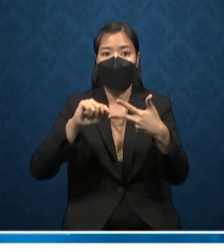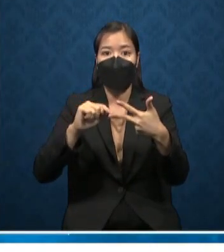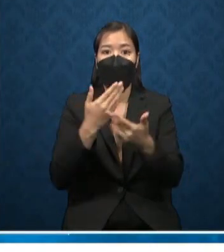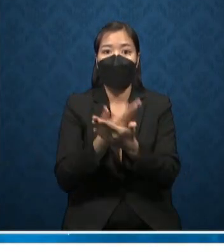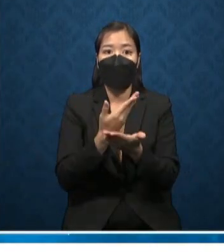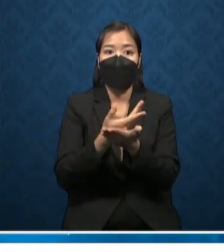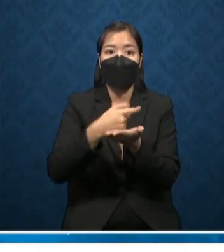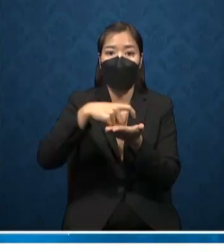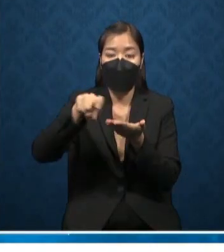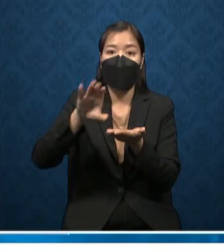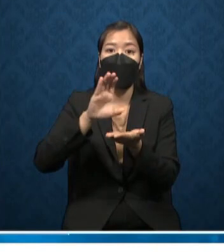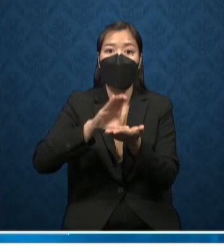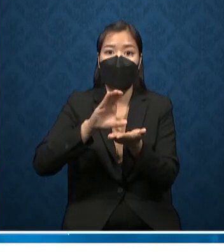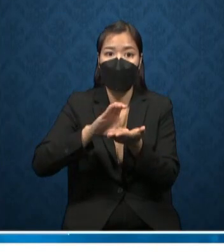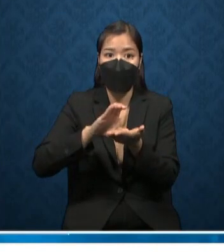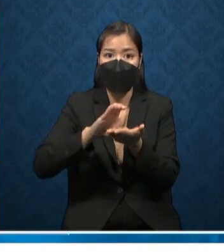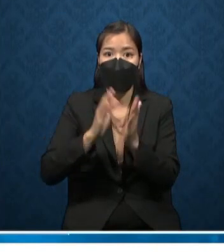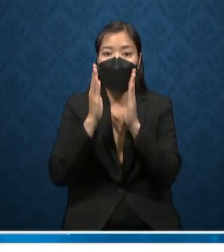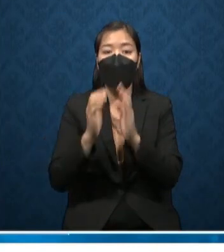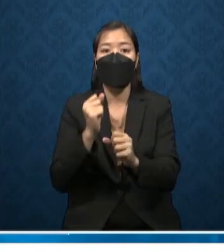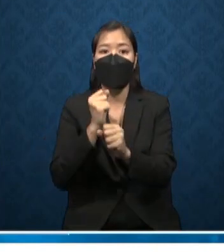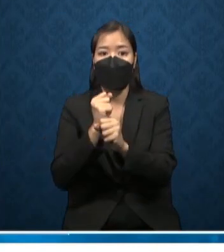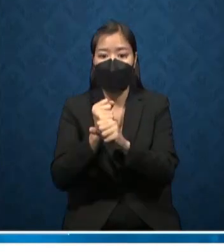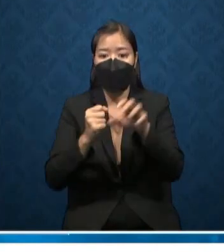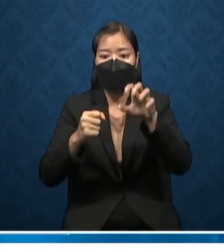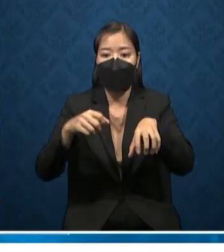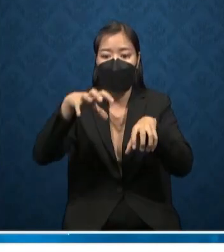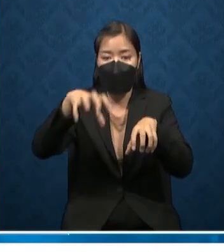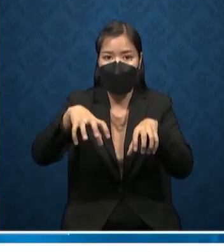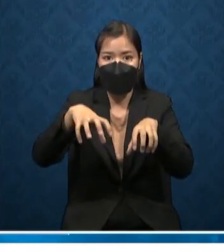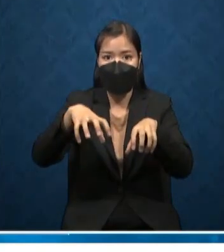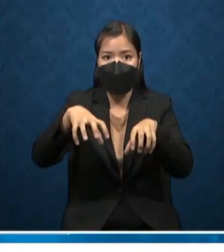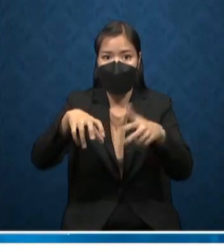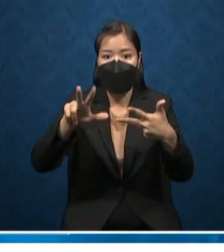การโอนงบประมาณรายจ่ายงบบุคลากรระหว่างหน่วยรับงบประมาณในวงเงิน